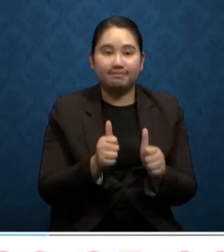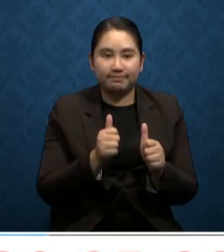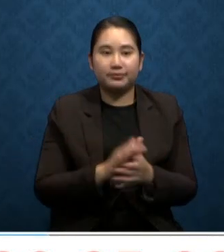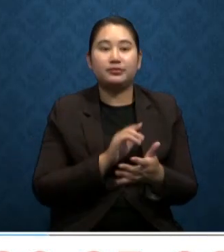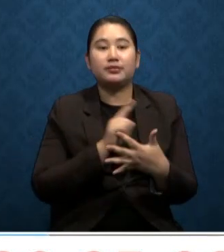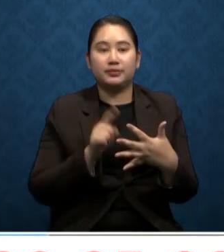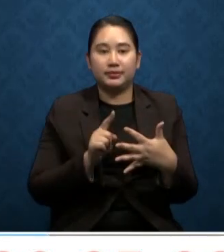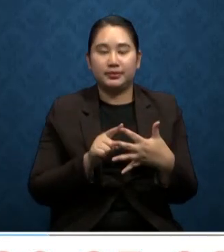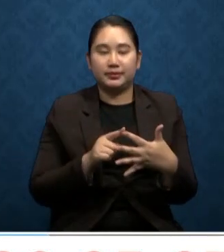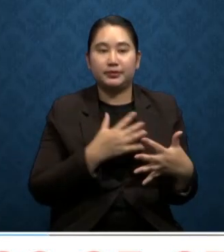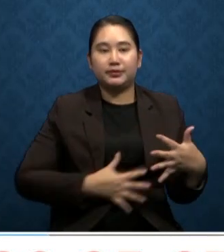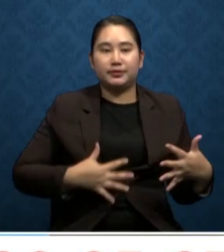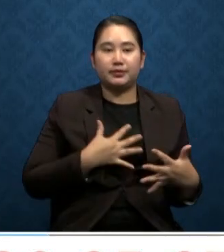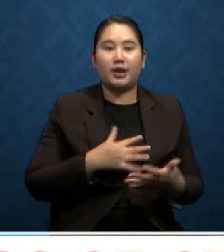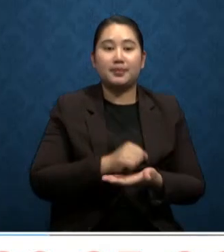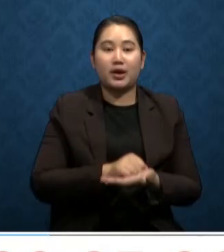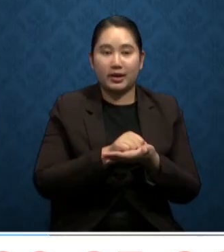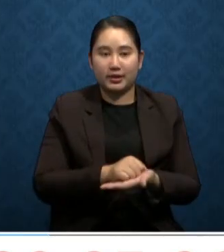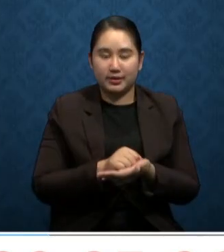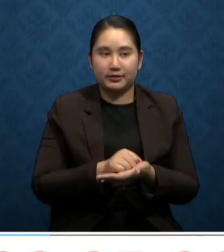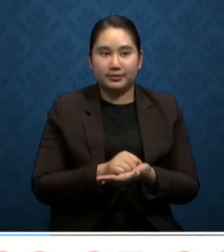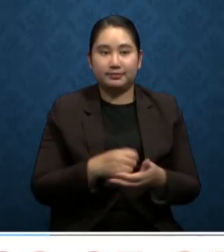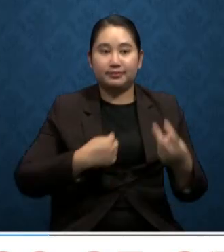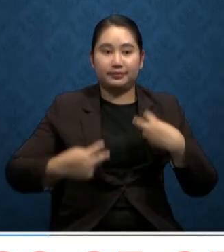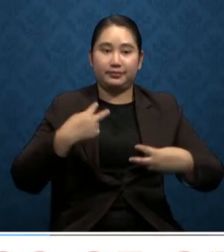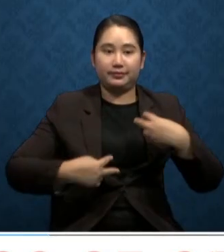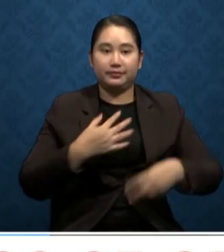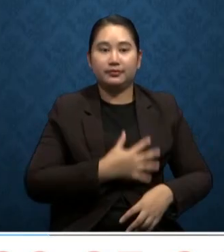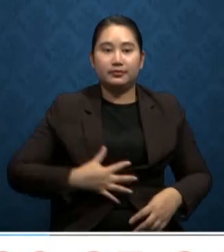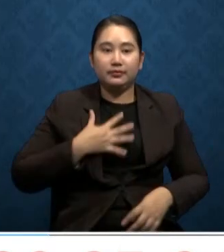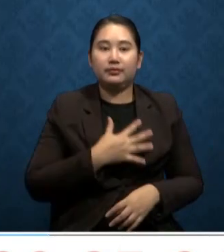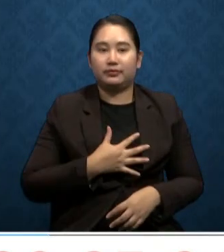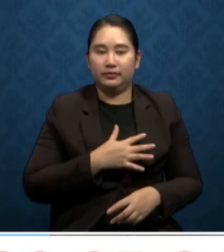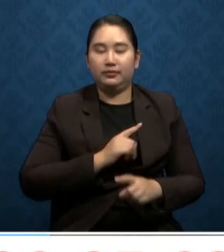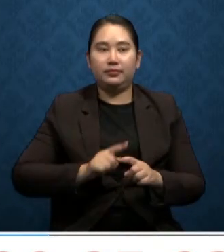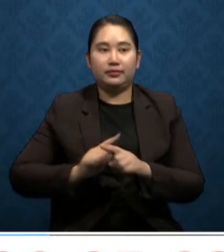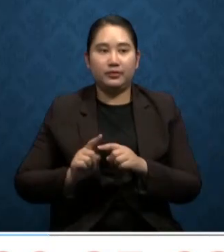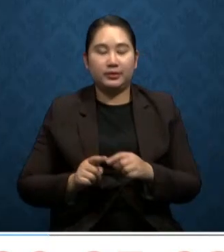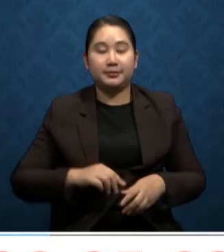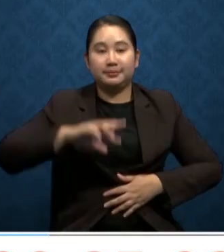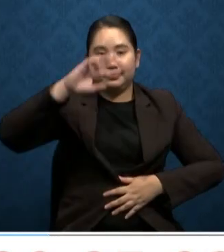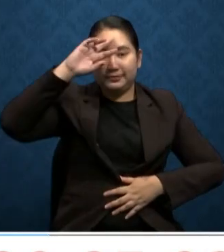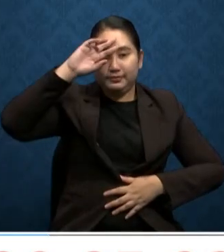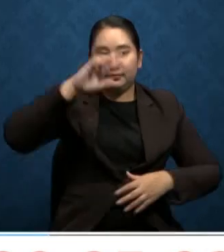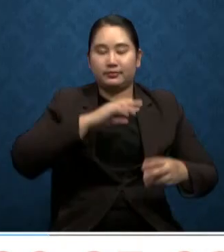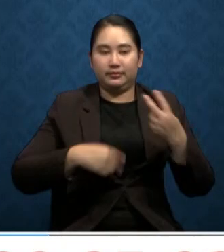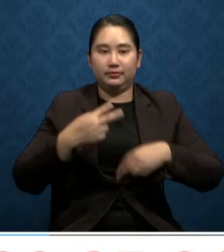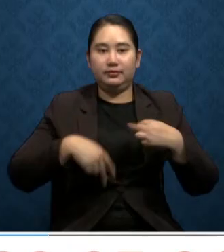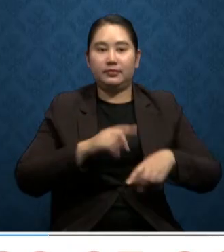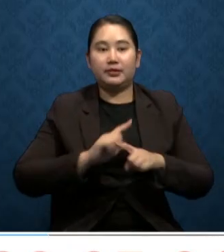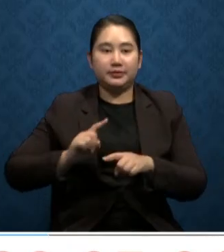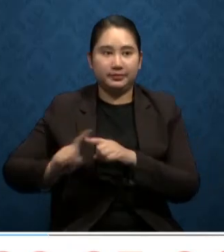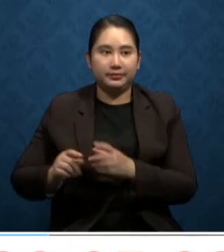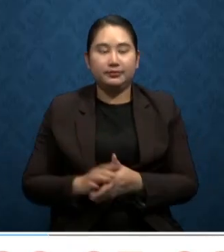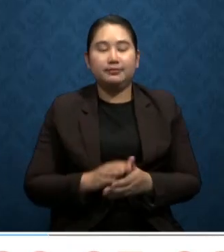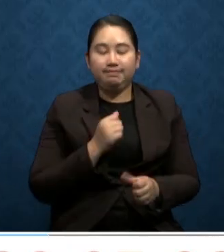2ก็คือเรื่องของสุขภาพอนามัยเรื่องของเนสเรื่องของการรักษาโรคต่างๆววเข้าไปช่วยทำ